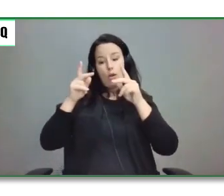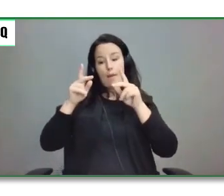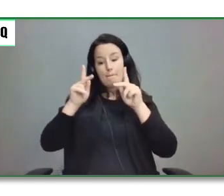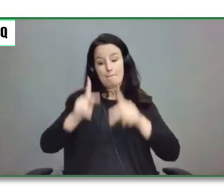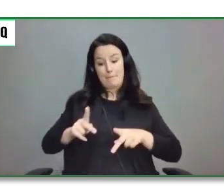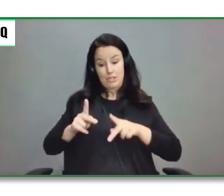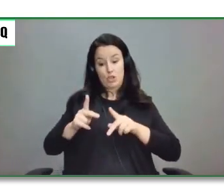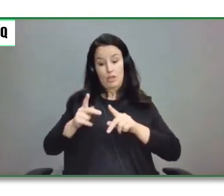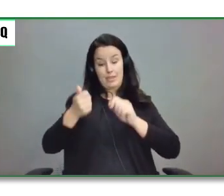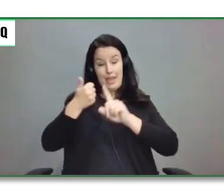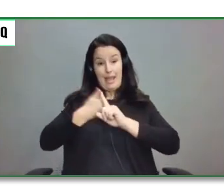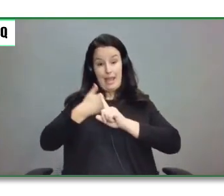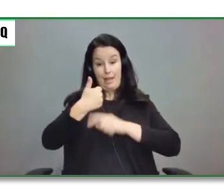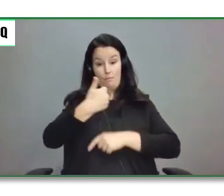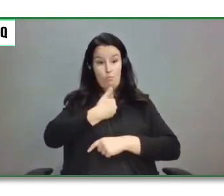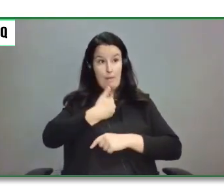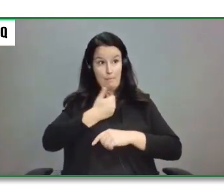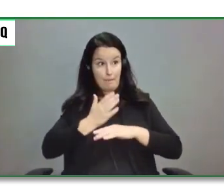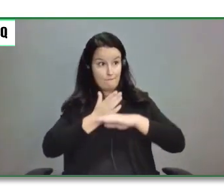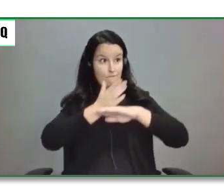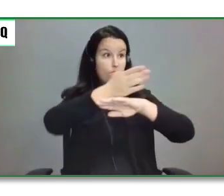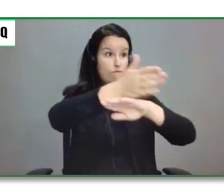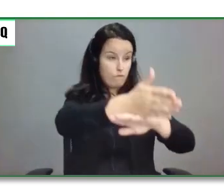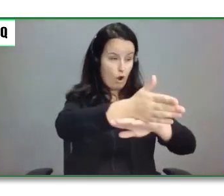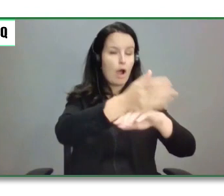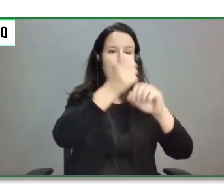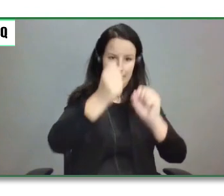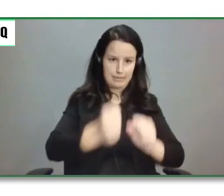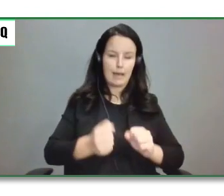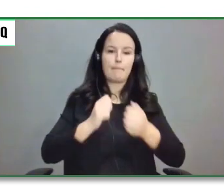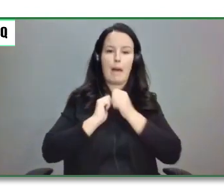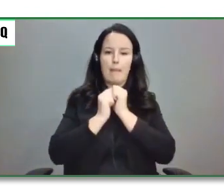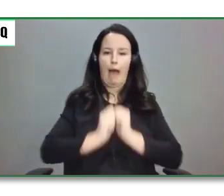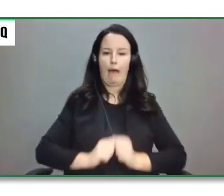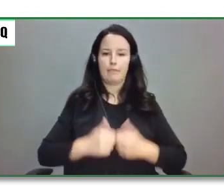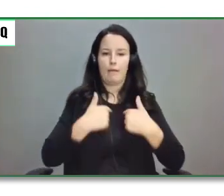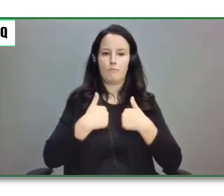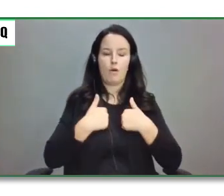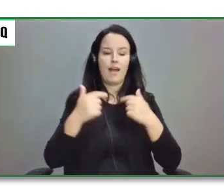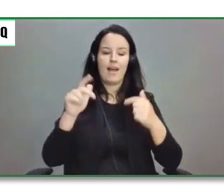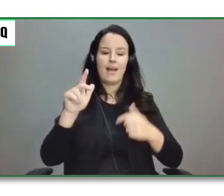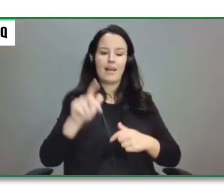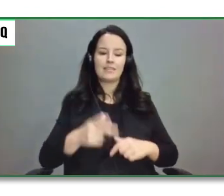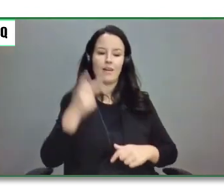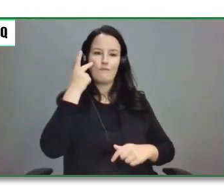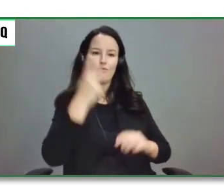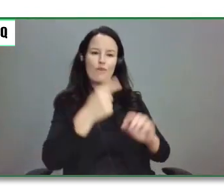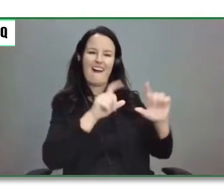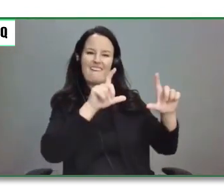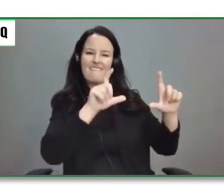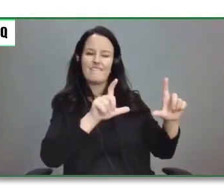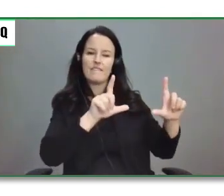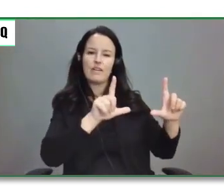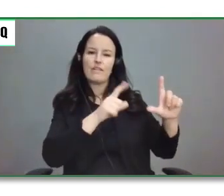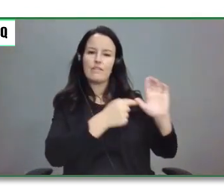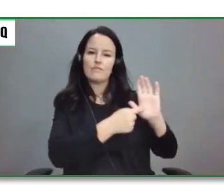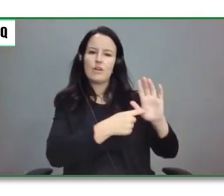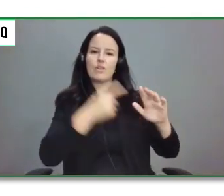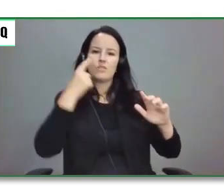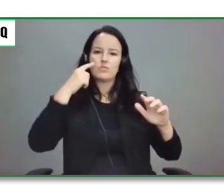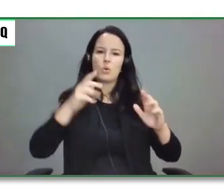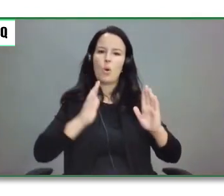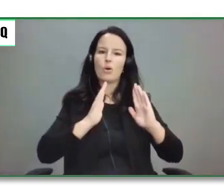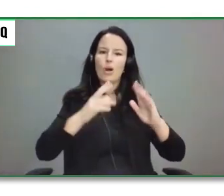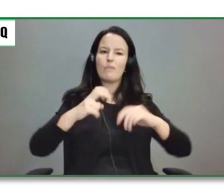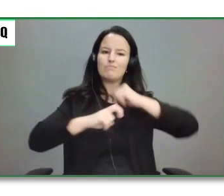accéder au sentier en toute sécurité. Sur la photo, on peut voir que mes amis et moi sommes sur un pont en bois très